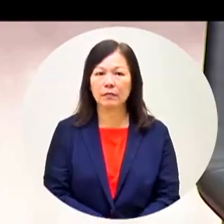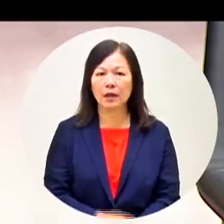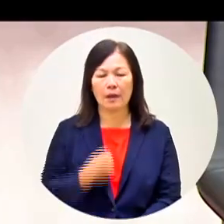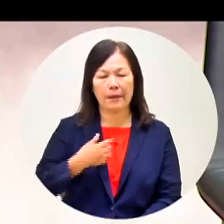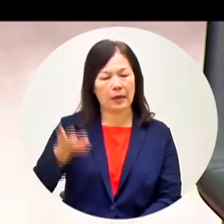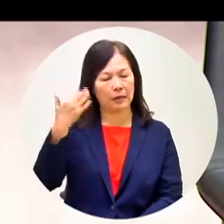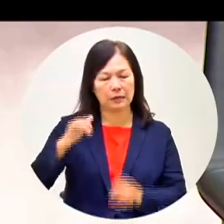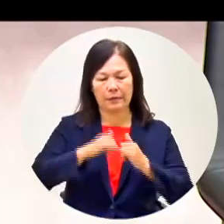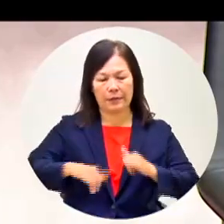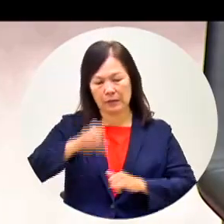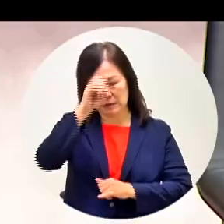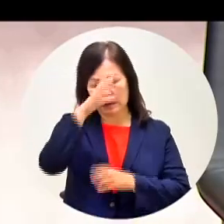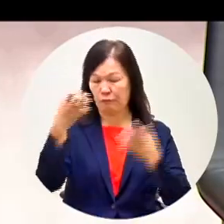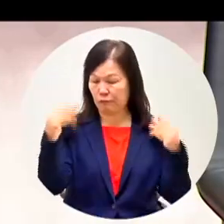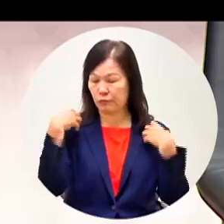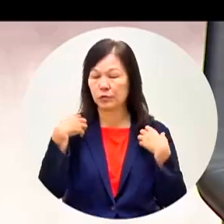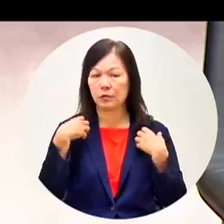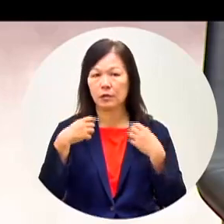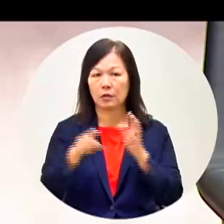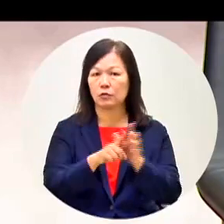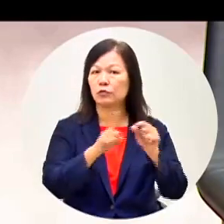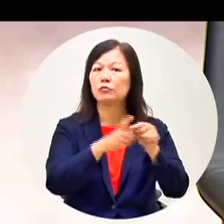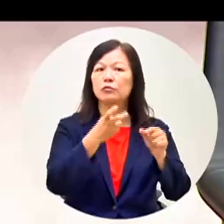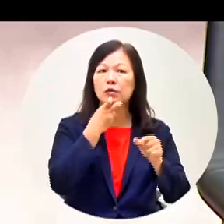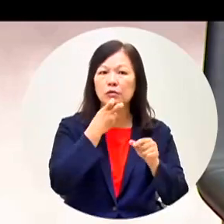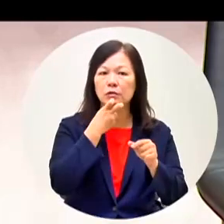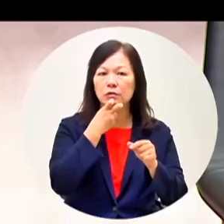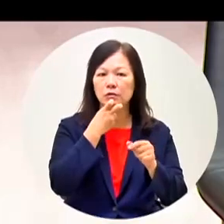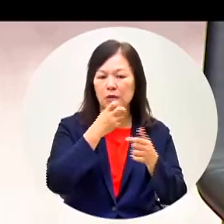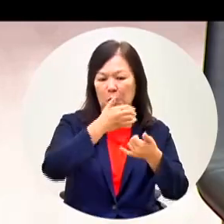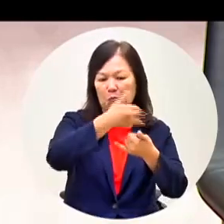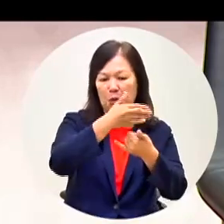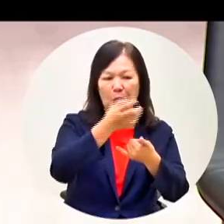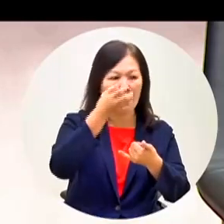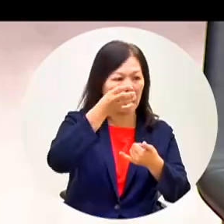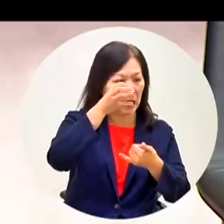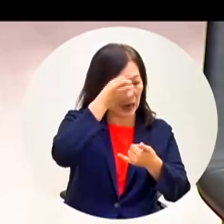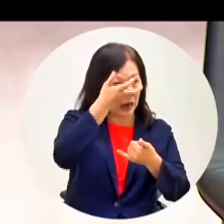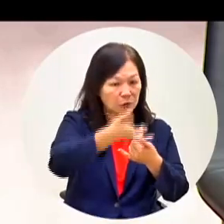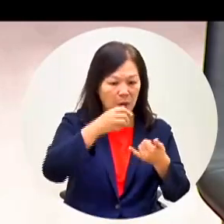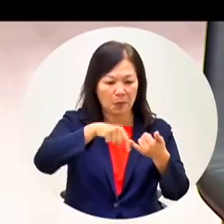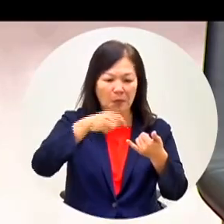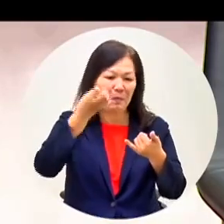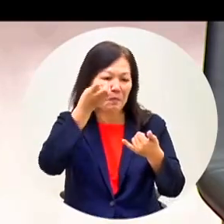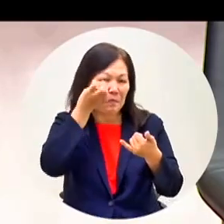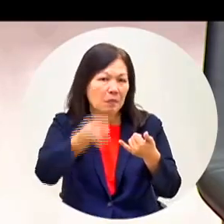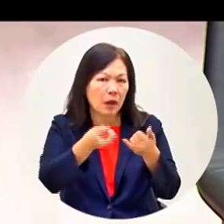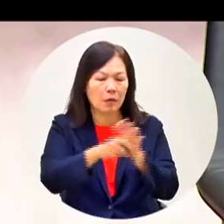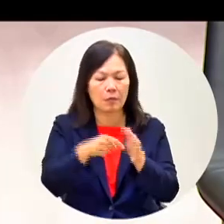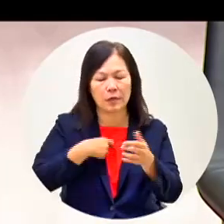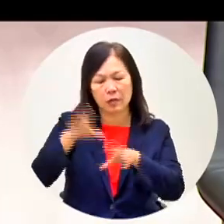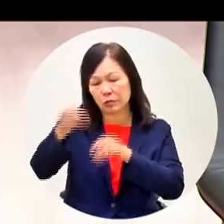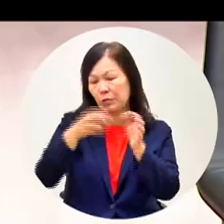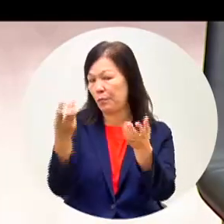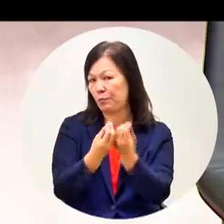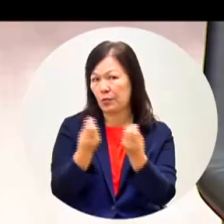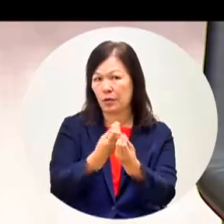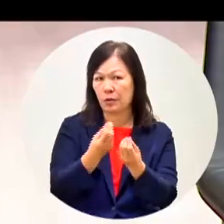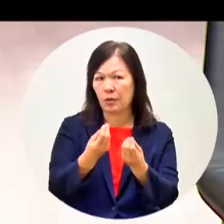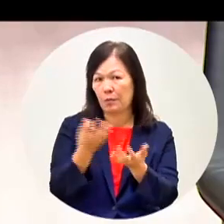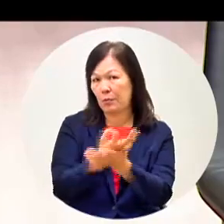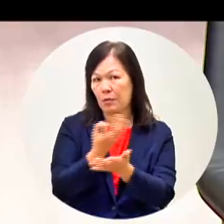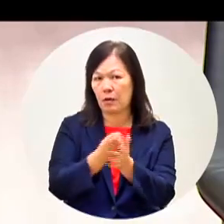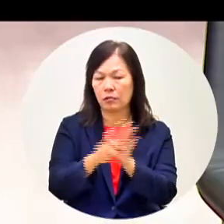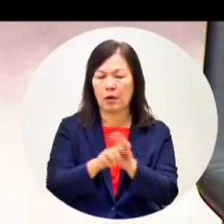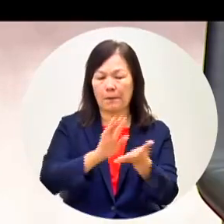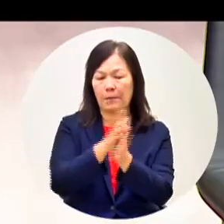中央东北轻南，咱高雄的资源无够，所以咱高雄就是会沦落到目前这样的一个